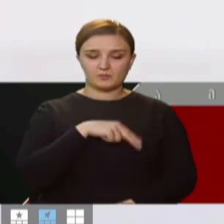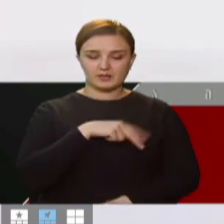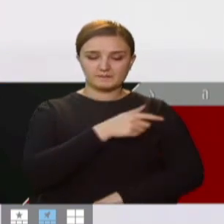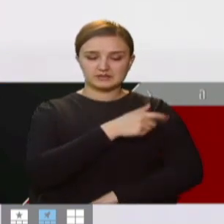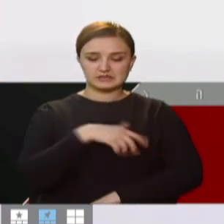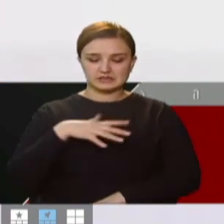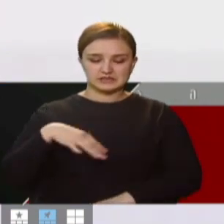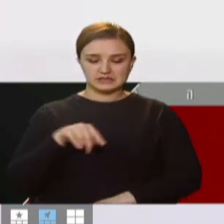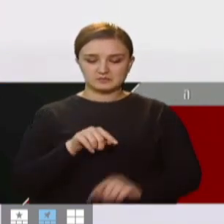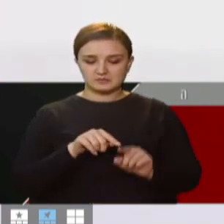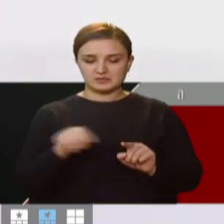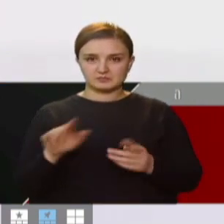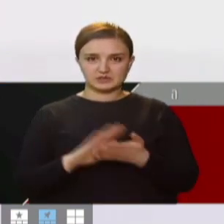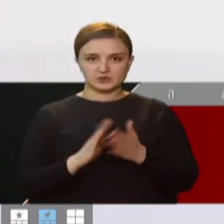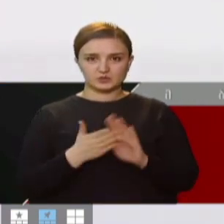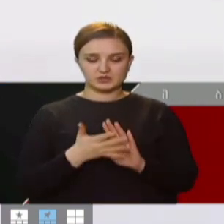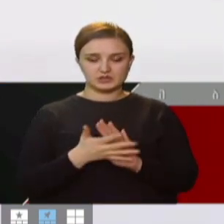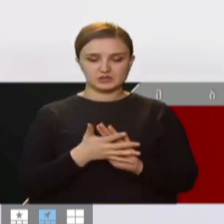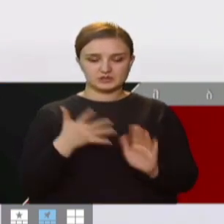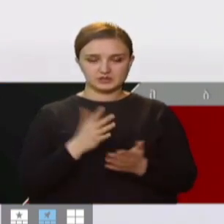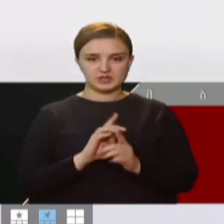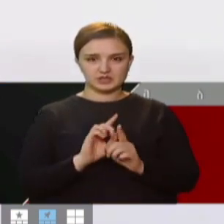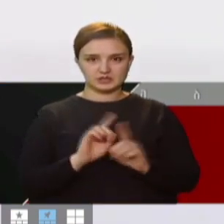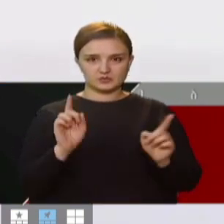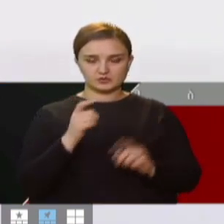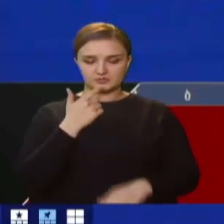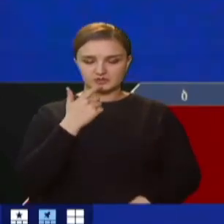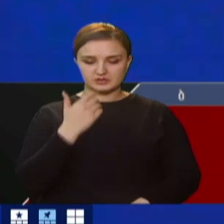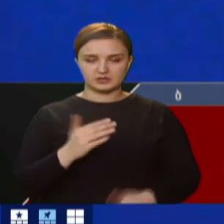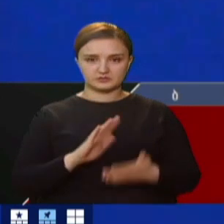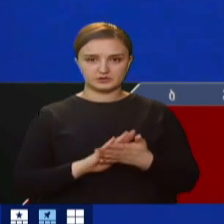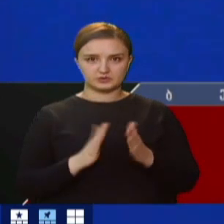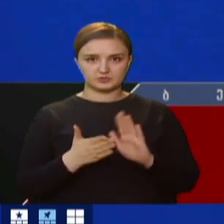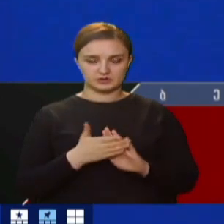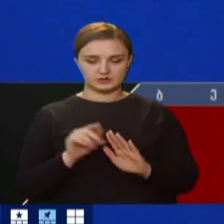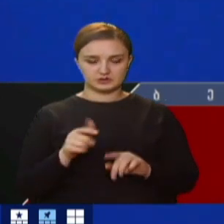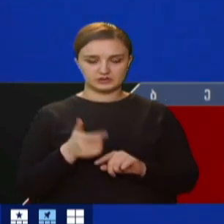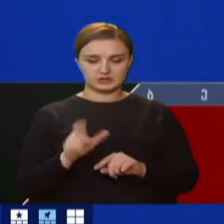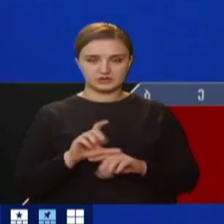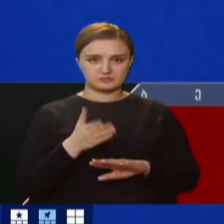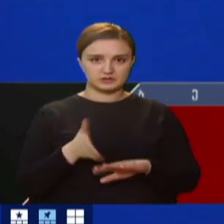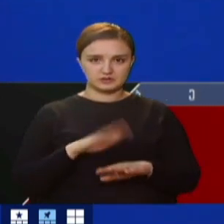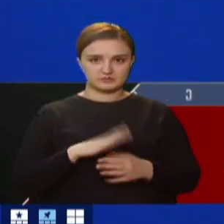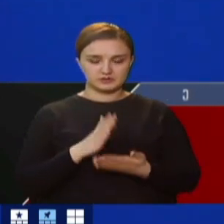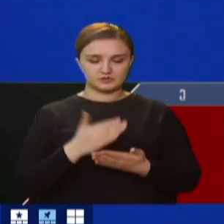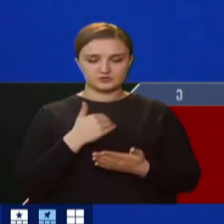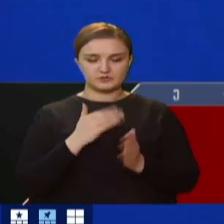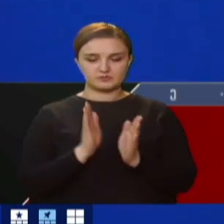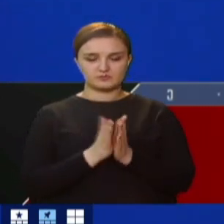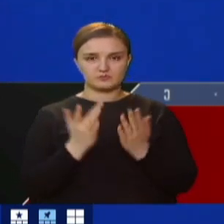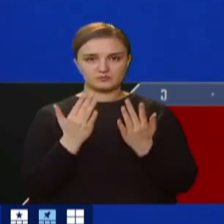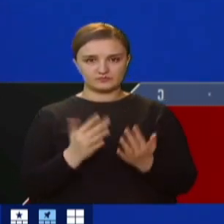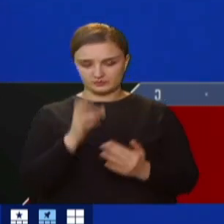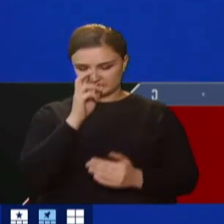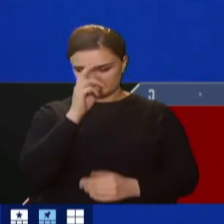საქართველოში მიმდინარე სიტუაციას გაანალიზებენ, განსაკუთრებით მიხეილ სააკაშვილის სიტუაციას, რომელიც ძალიან მძიმედაა, ჩვენ მოვთხოვთ მთავრობას